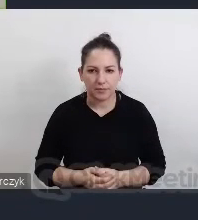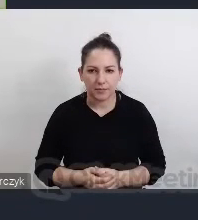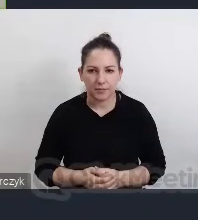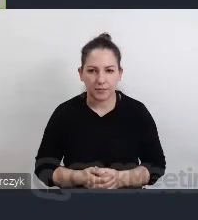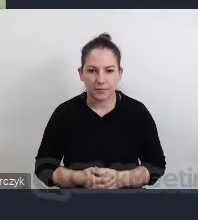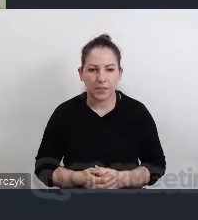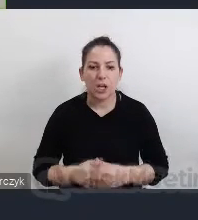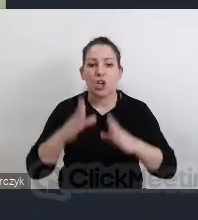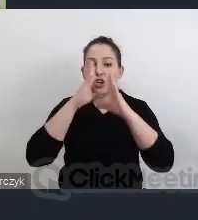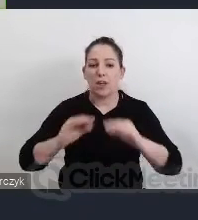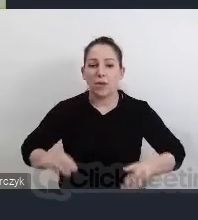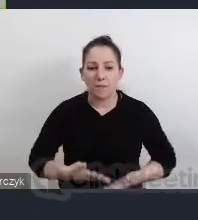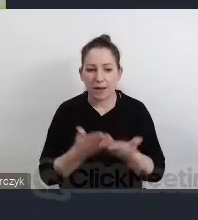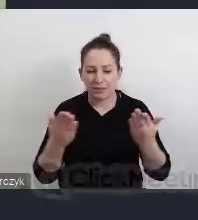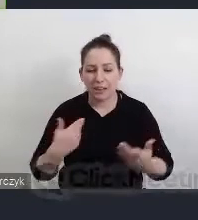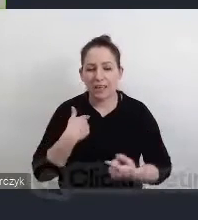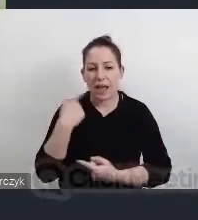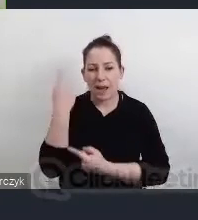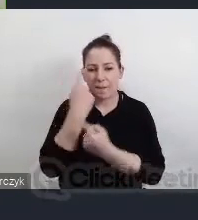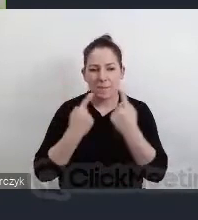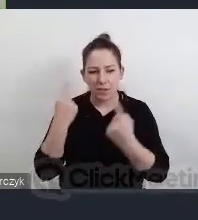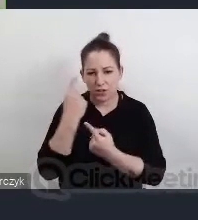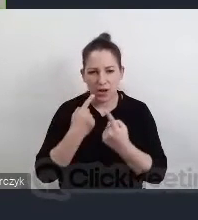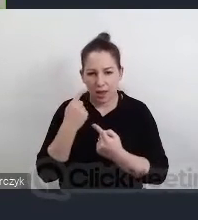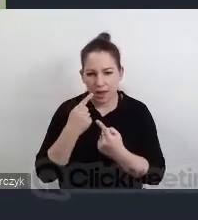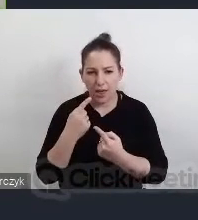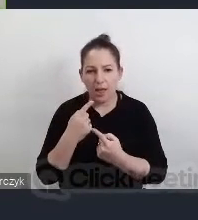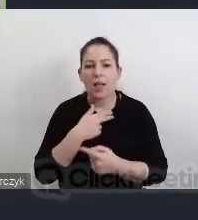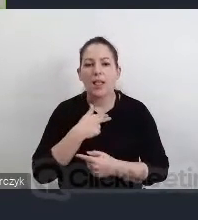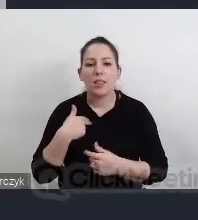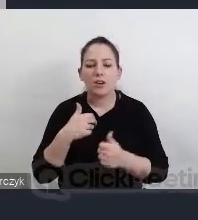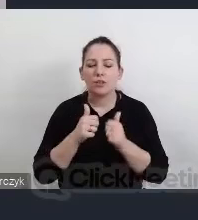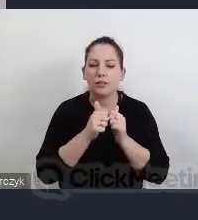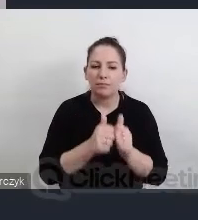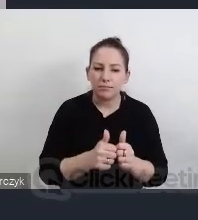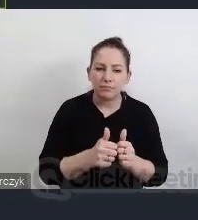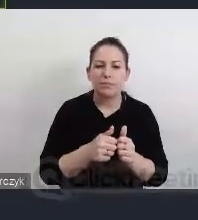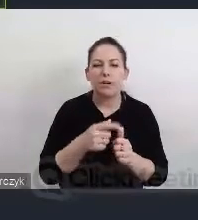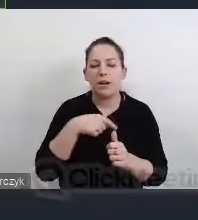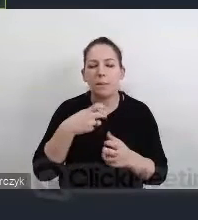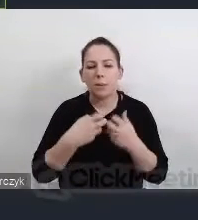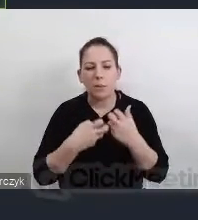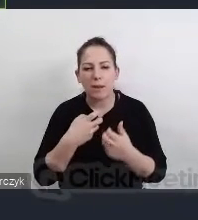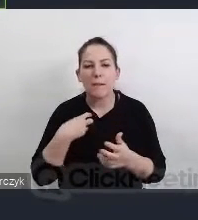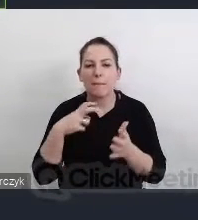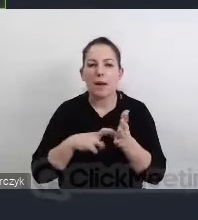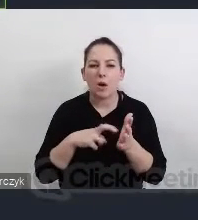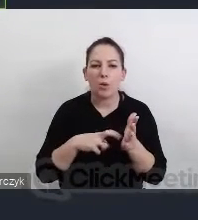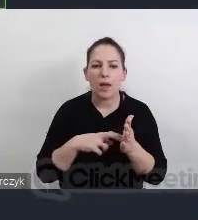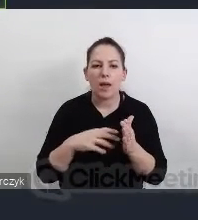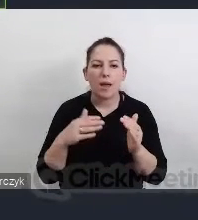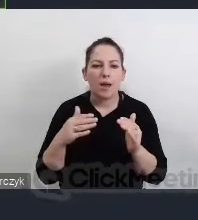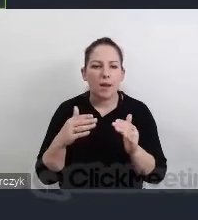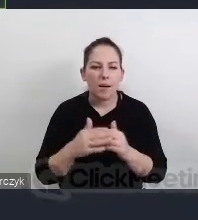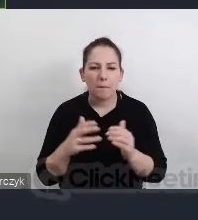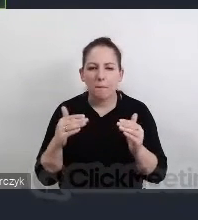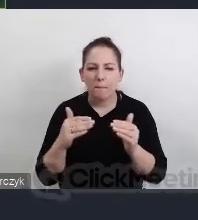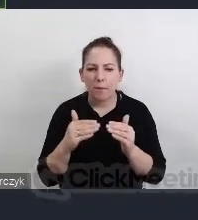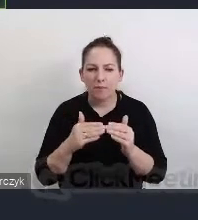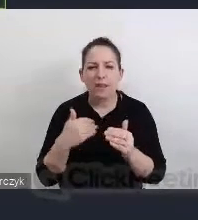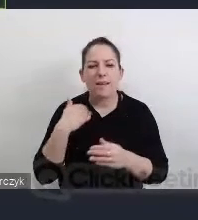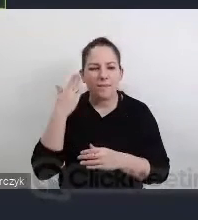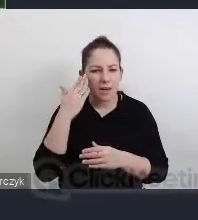Szanowni Państwo, ja myślę, że patrząc na nasze wyzwania, problemy, brakuje takiego porównania i wiem, że to jest trudne,